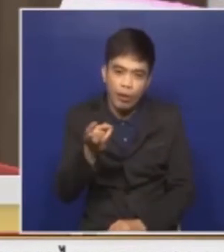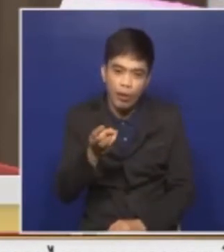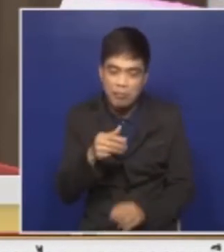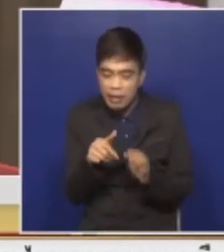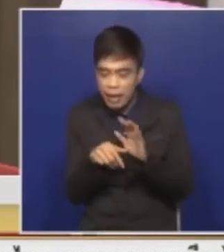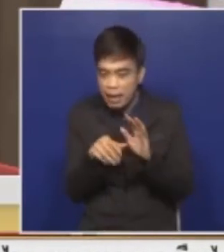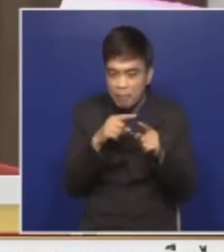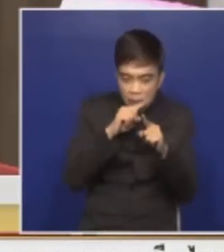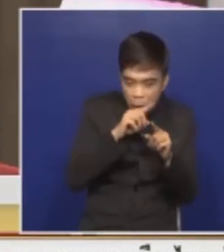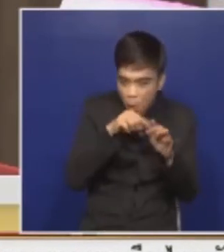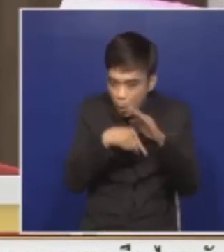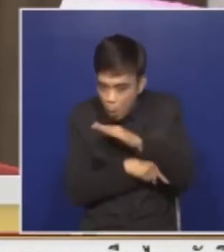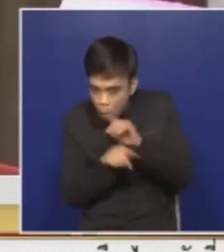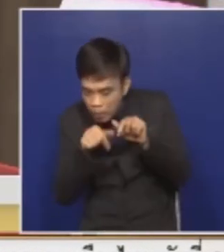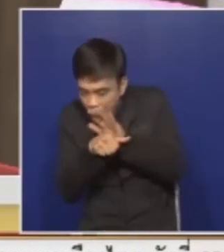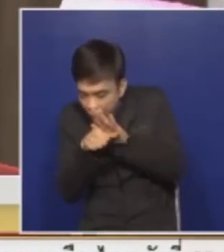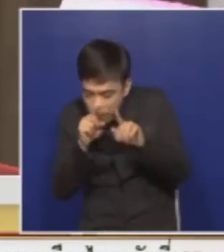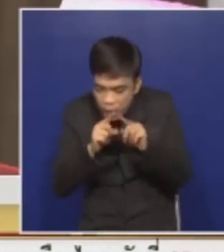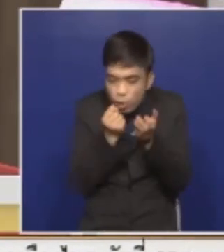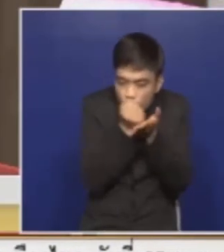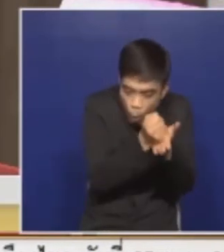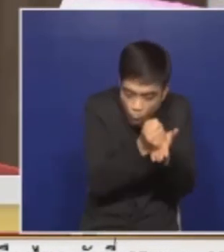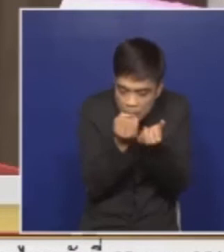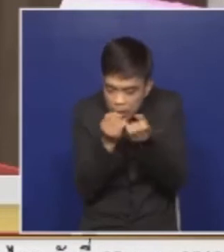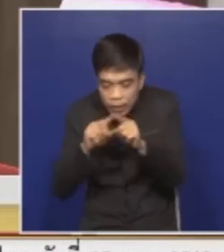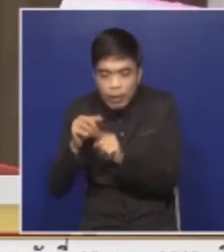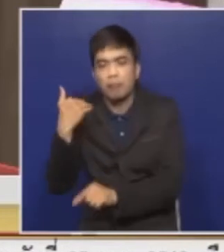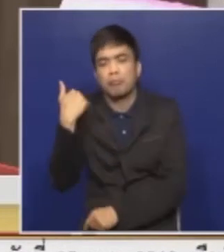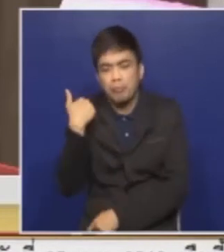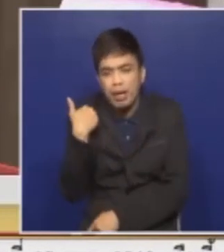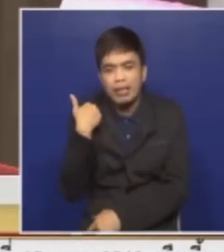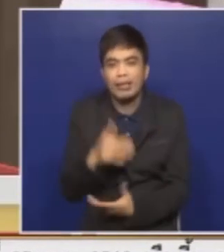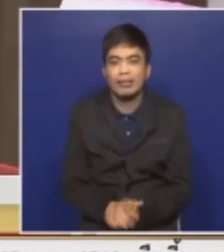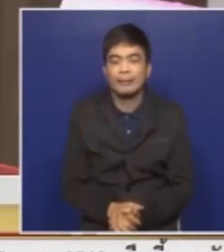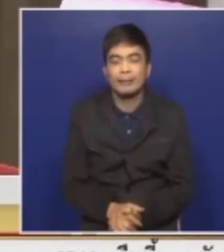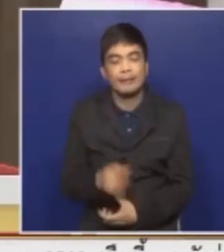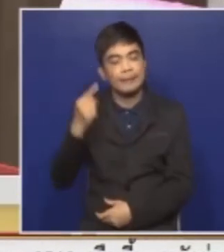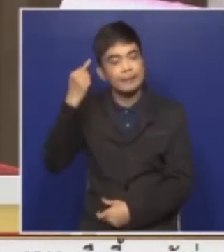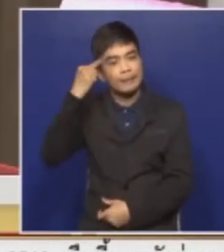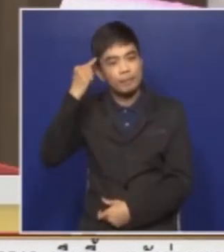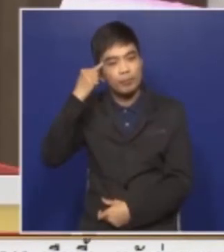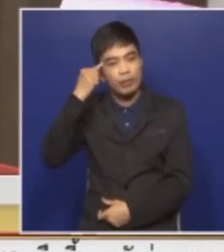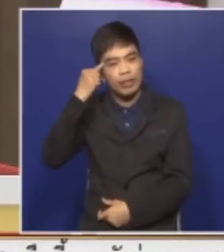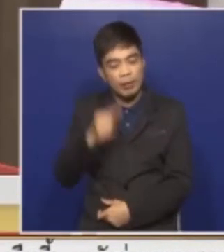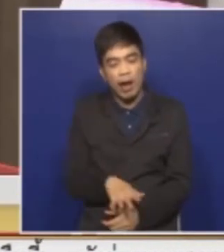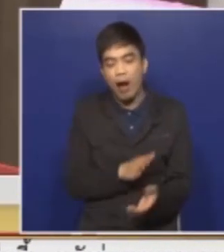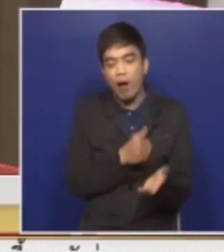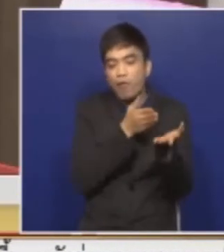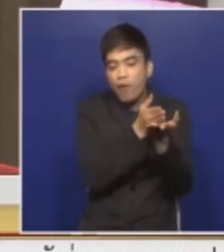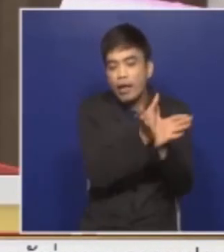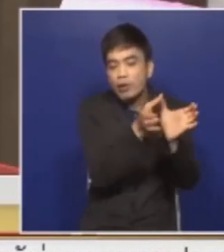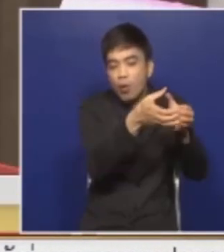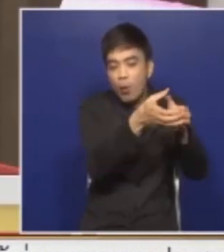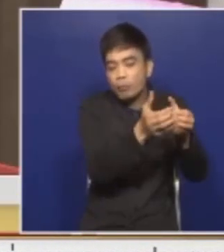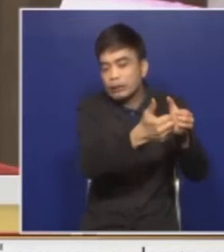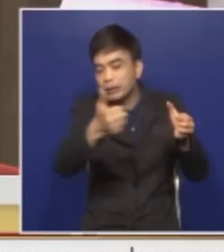ได้เพราะผมมีความเห็นว่าการแปรยติที่เอาด้านอื่นๆเข้ามาด้วยเนี่ย